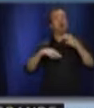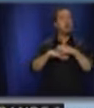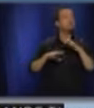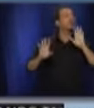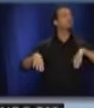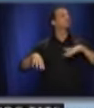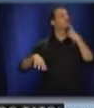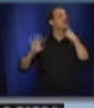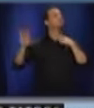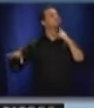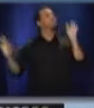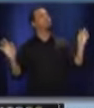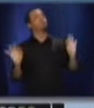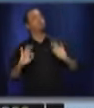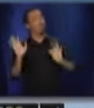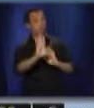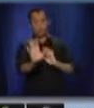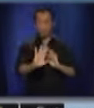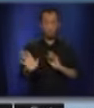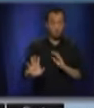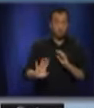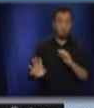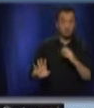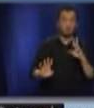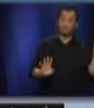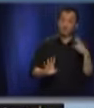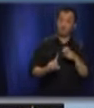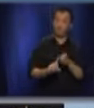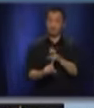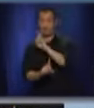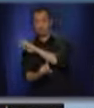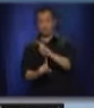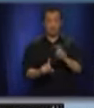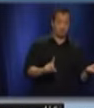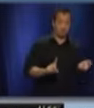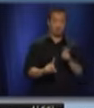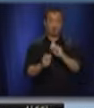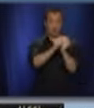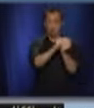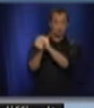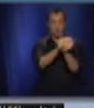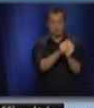contraire, c'est très facile de basculer d'une place à l'autre et je demande vraiment